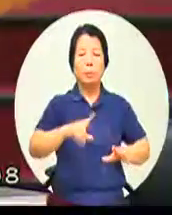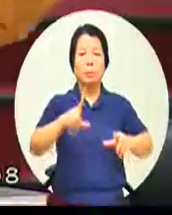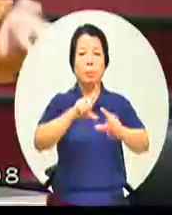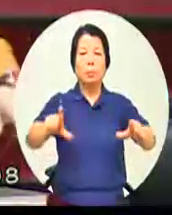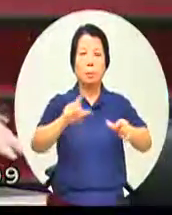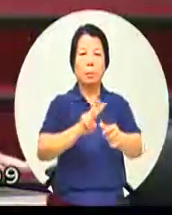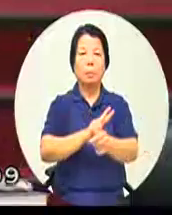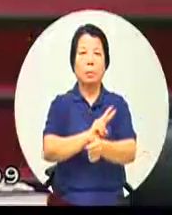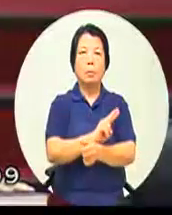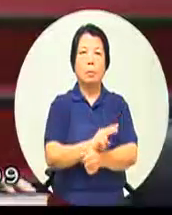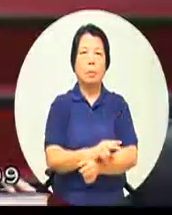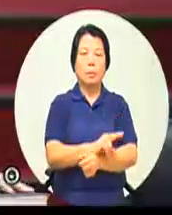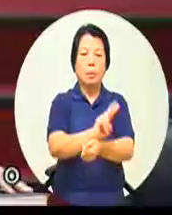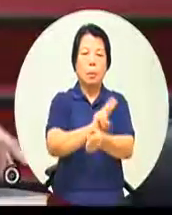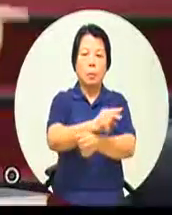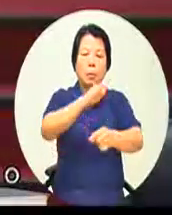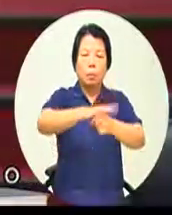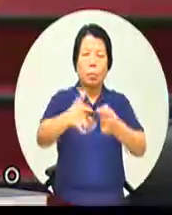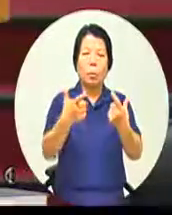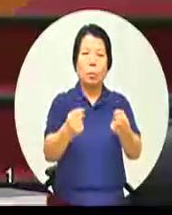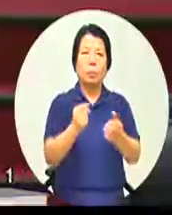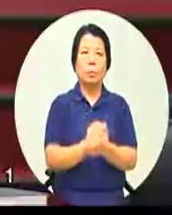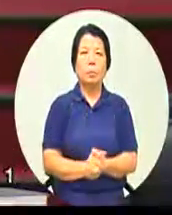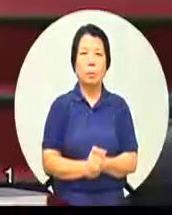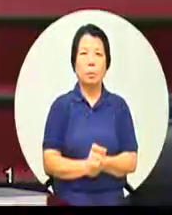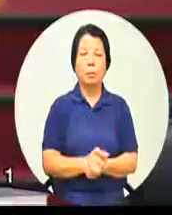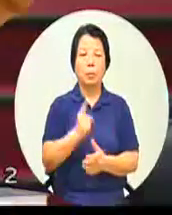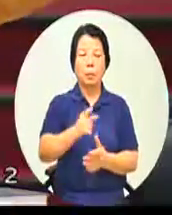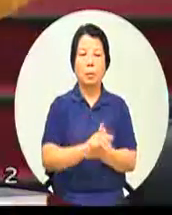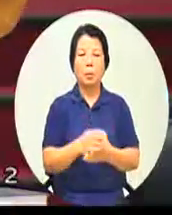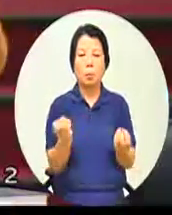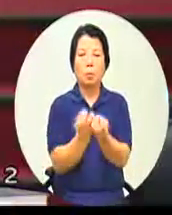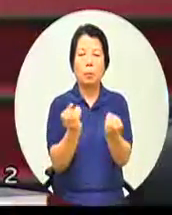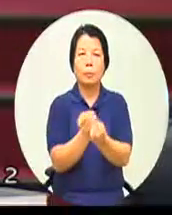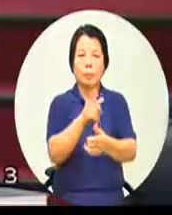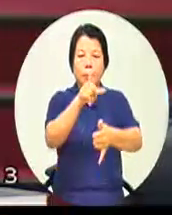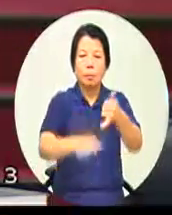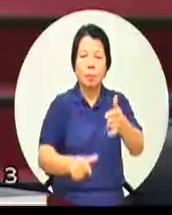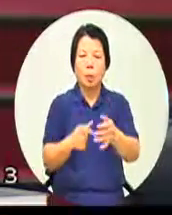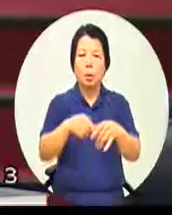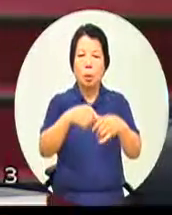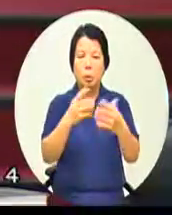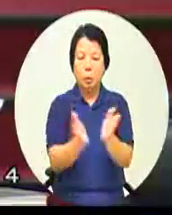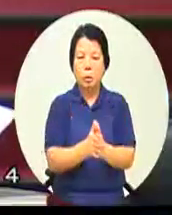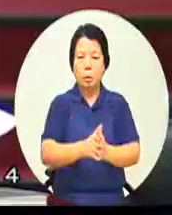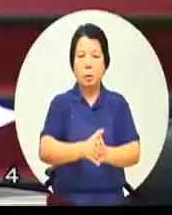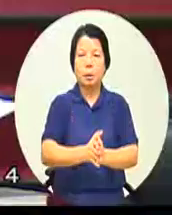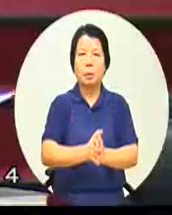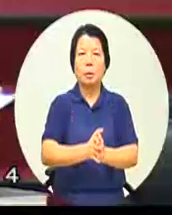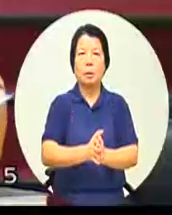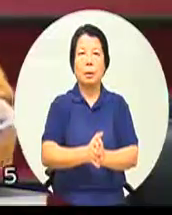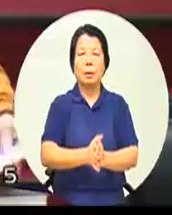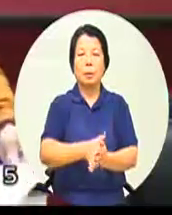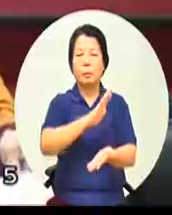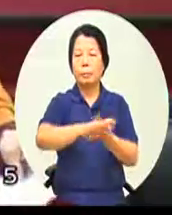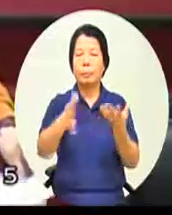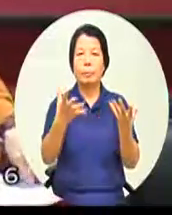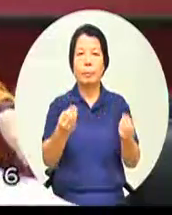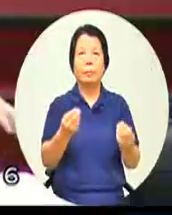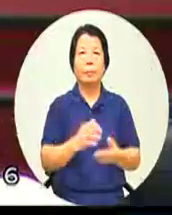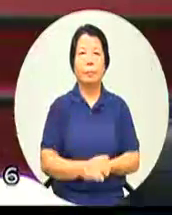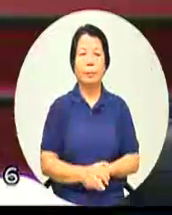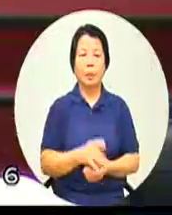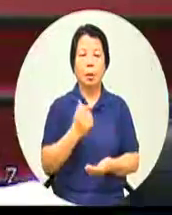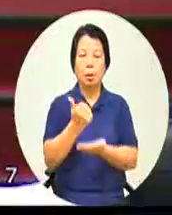部助力帮国，林小鸟的事件，甲真也未平安，即咱议会所发生的啦。 我